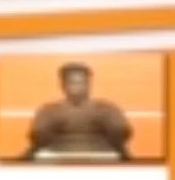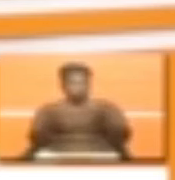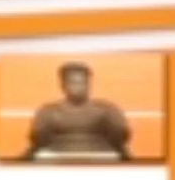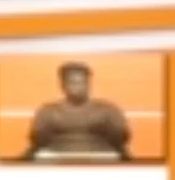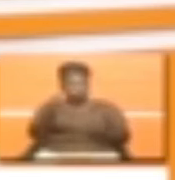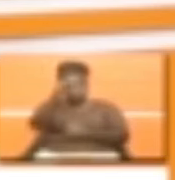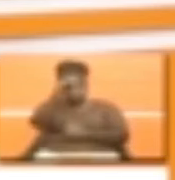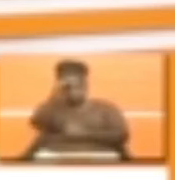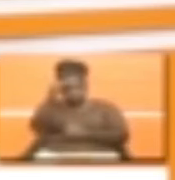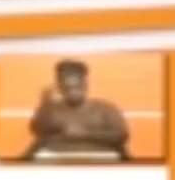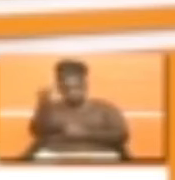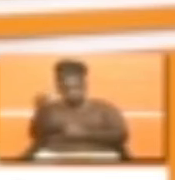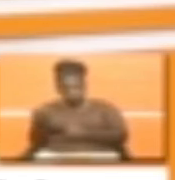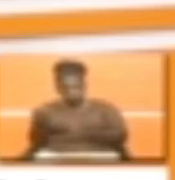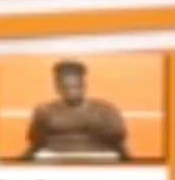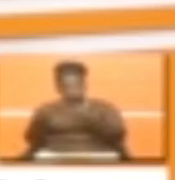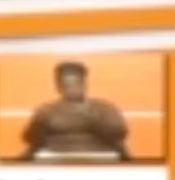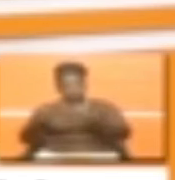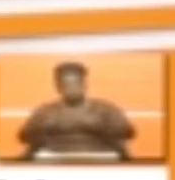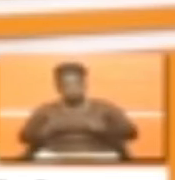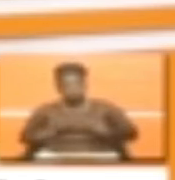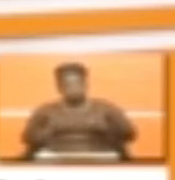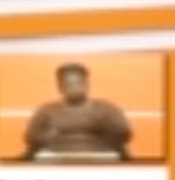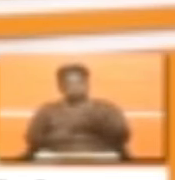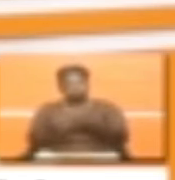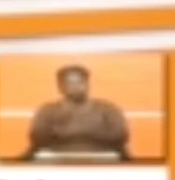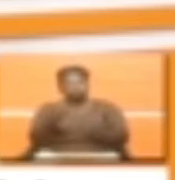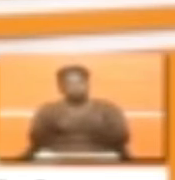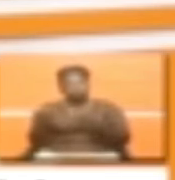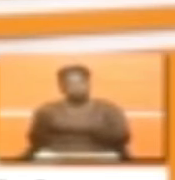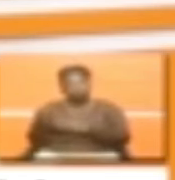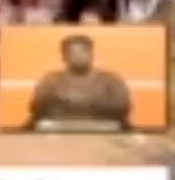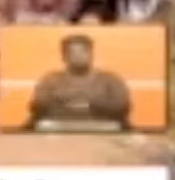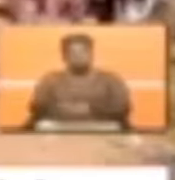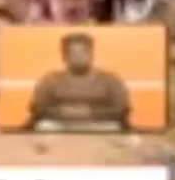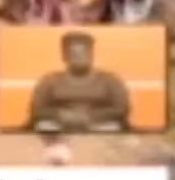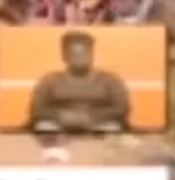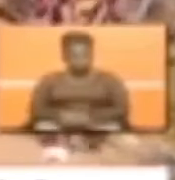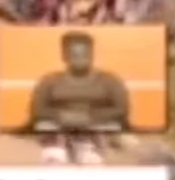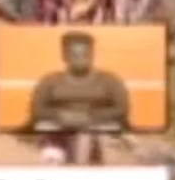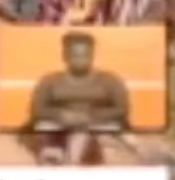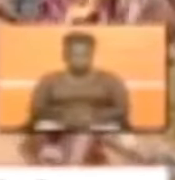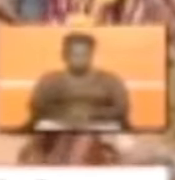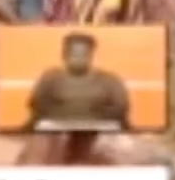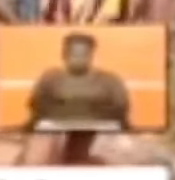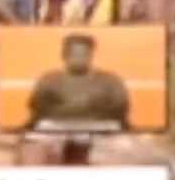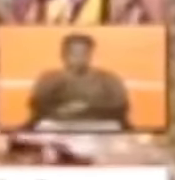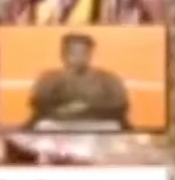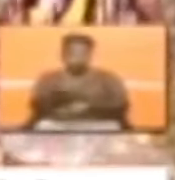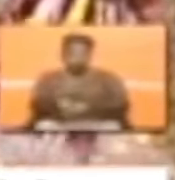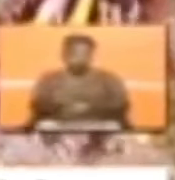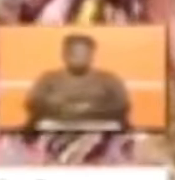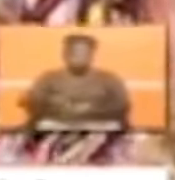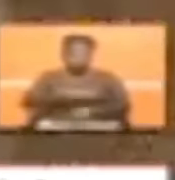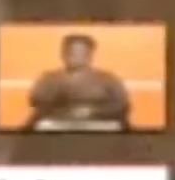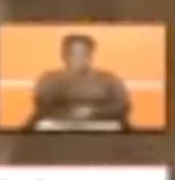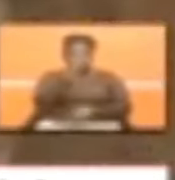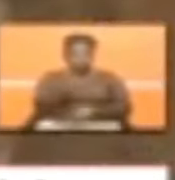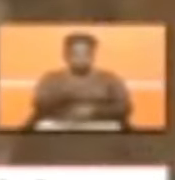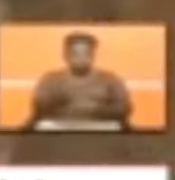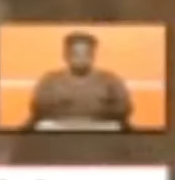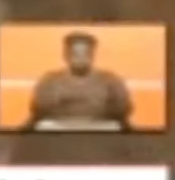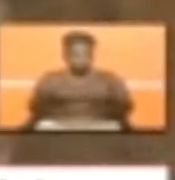Polisi etegeza nti etani sokno nyeleza kuchiviri deko akabasa. Abafudde kuliko tata Simon Nyanzi miaka 84 na bali muzi wa